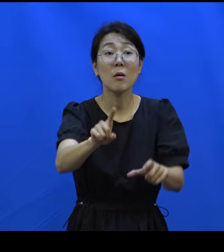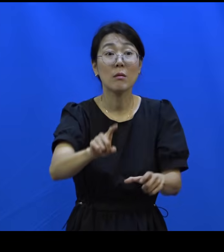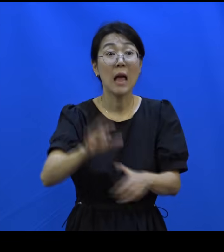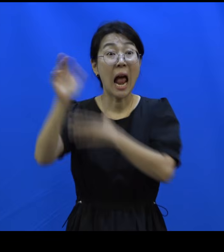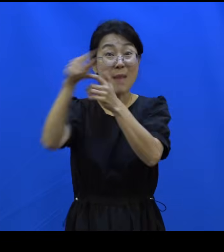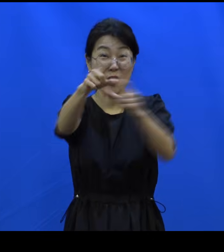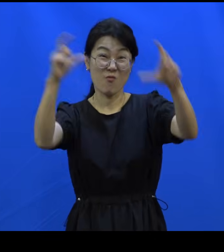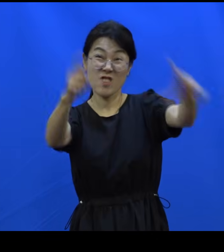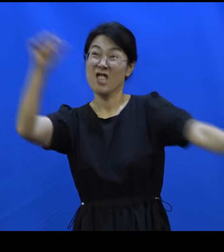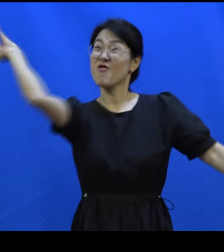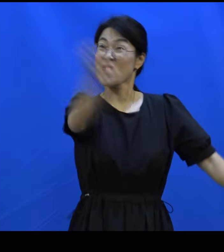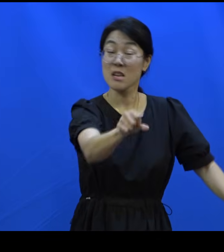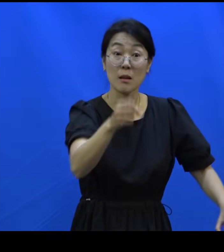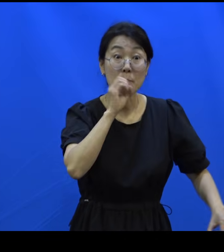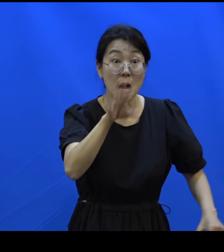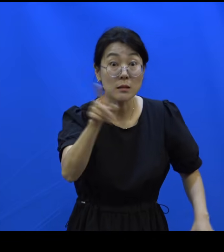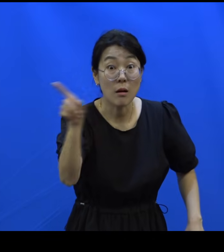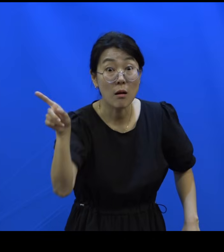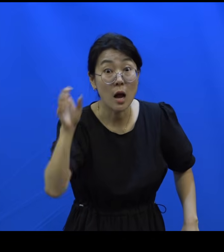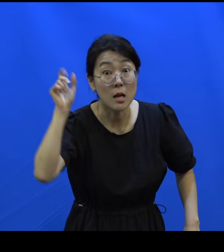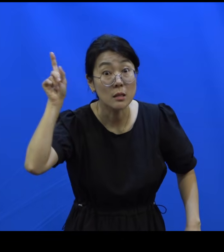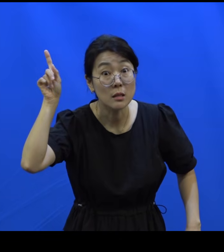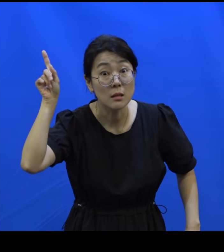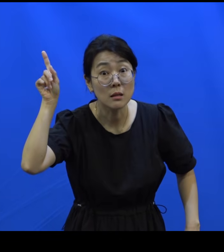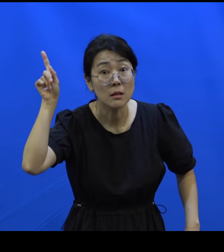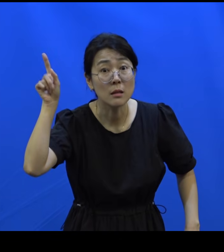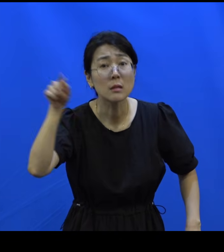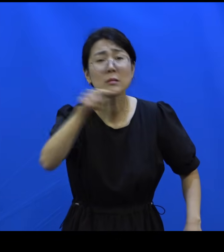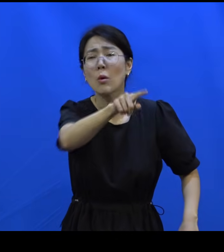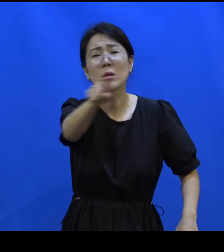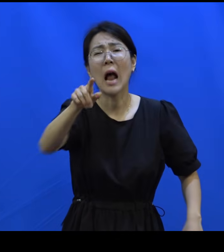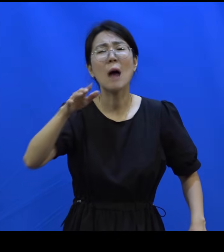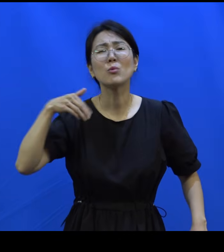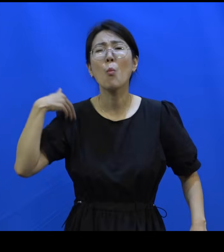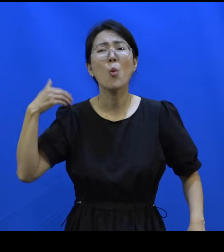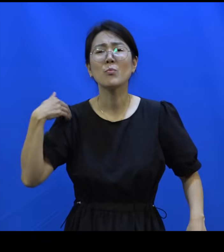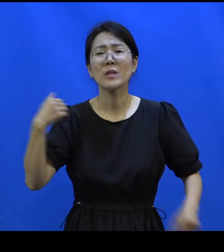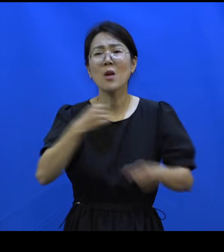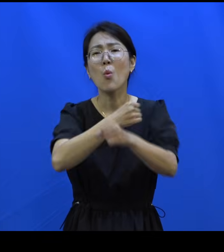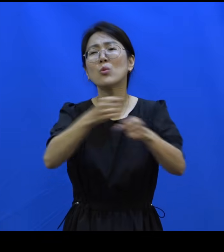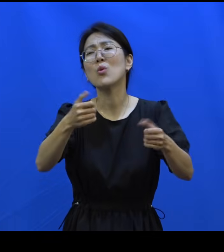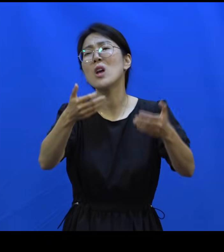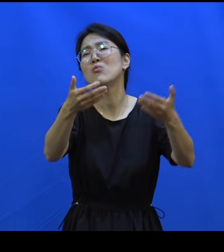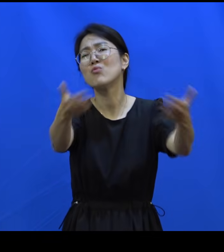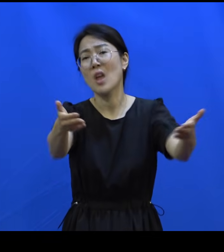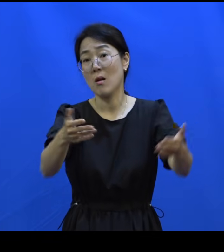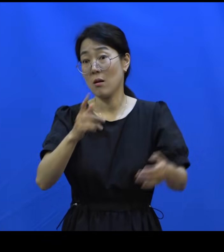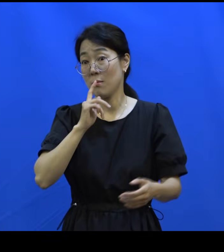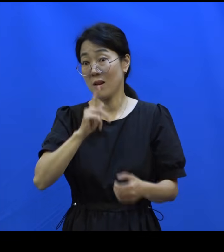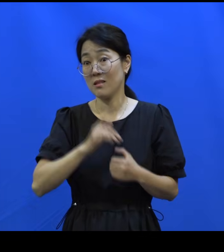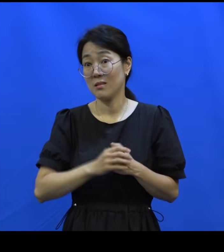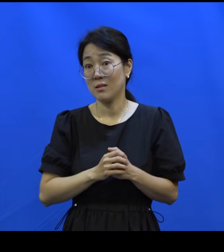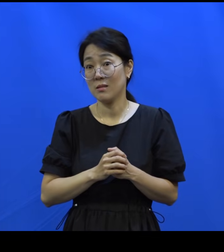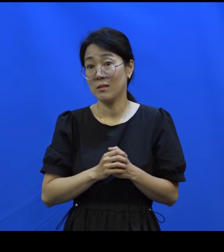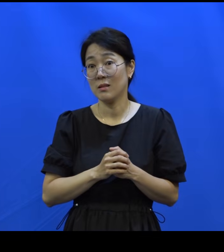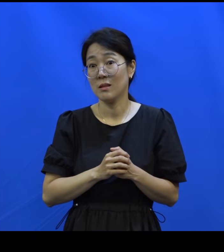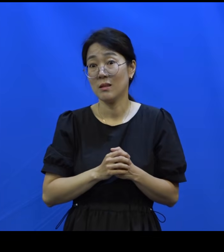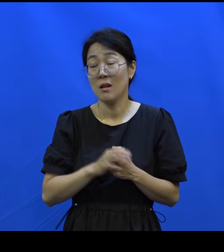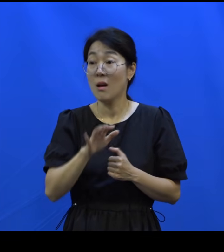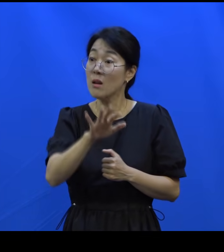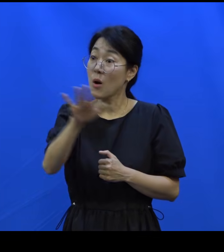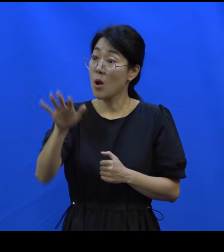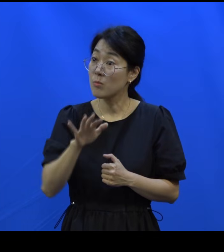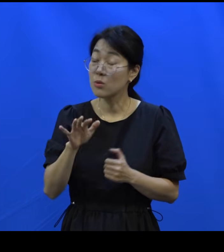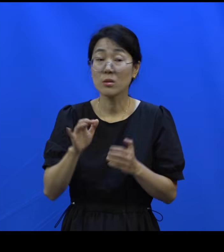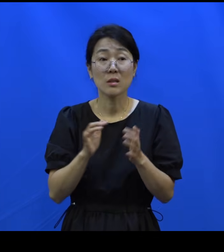보복이 아니라 화해의 길로 인도하셨습니다. 자, 우리가 모욕을 당할 때, 모멸감을 당할 때 내 명예가 훼손된 것